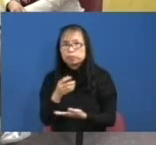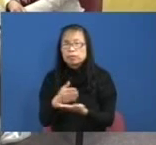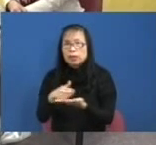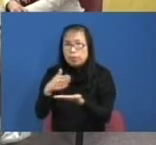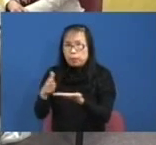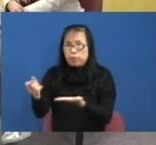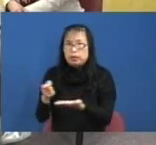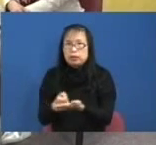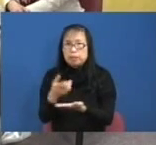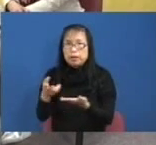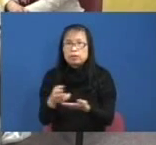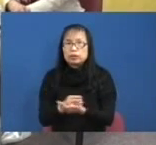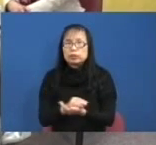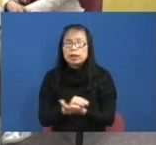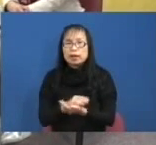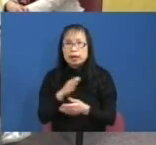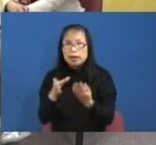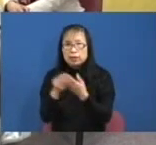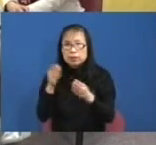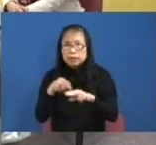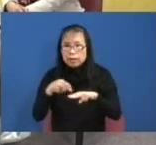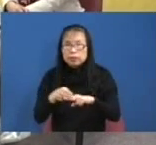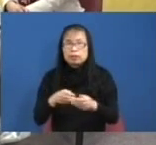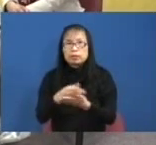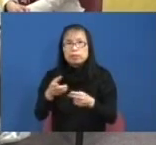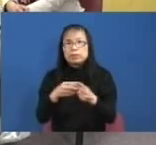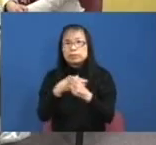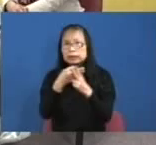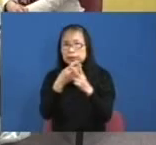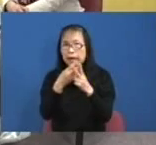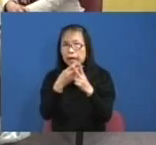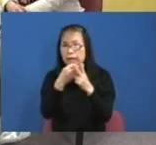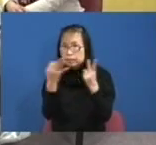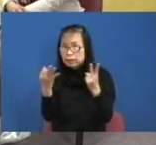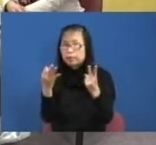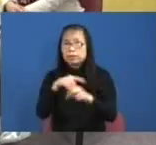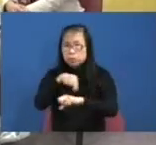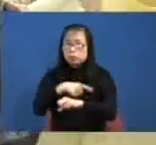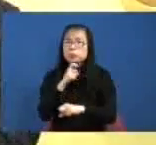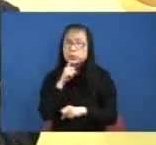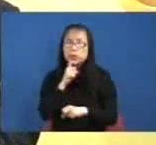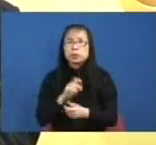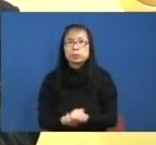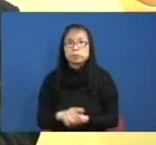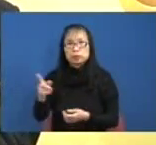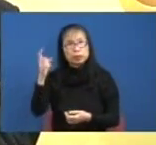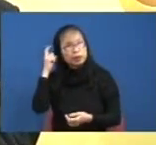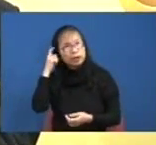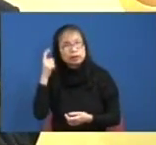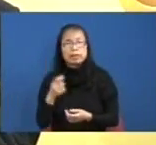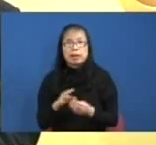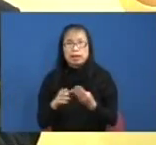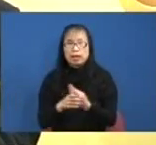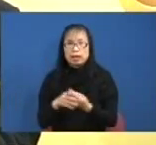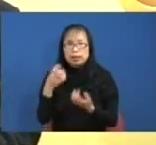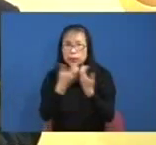緊22、23元啊，咁樣都有。咁、我都做過一個粗略嘅計算，咁如果一間茶餐廳嘅話咧，咁